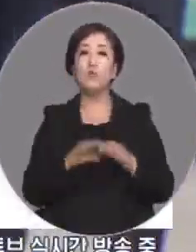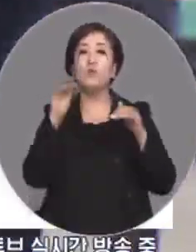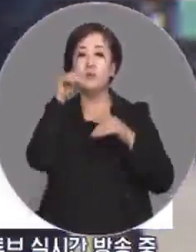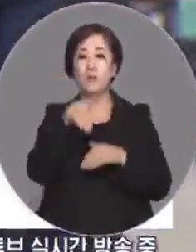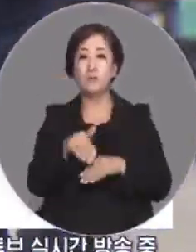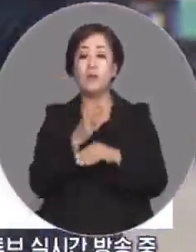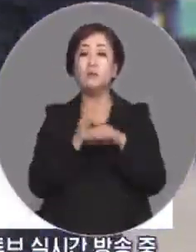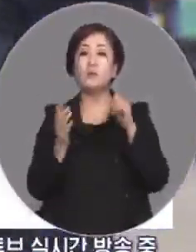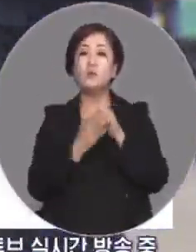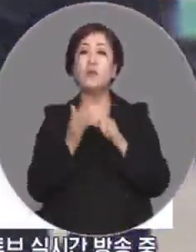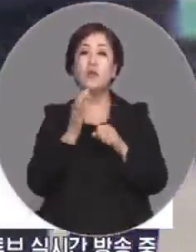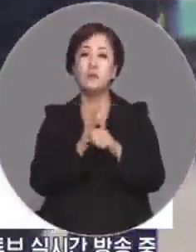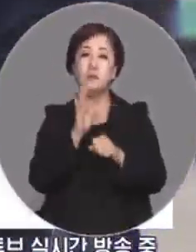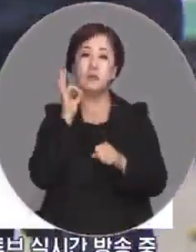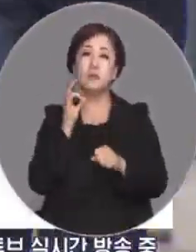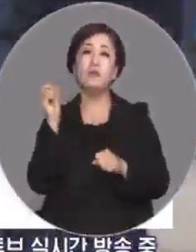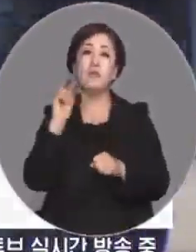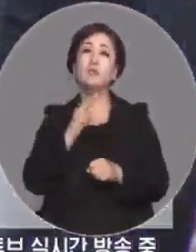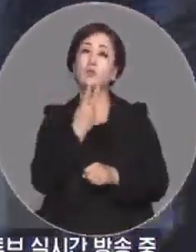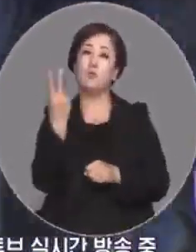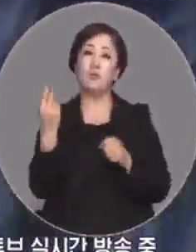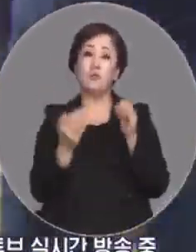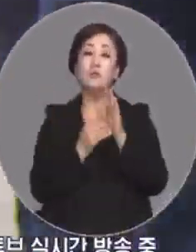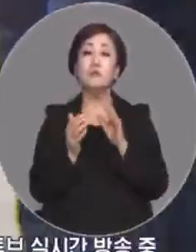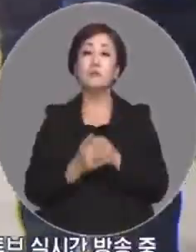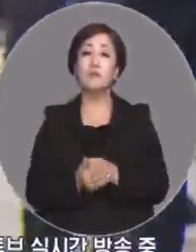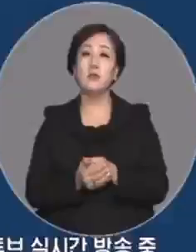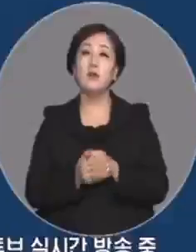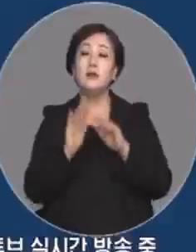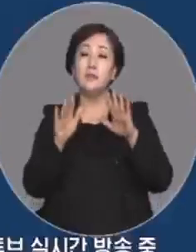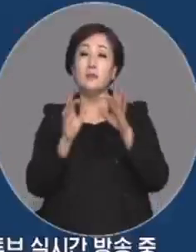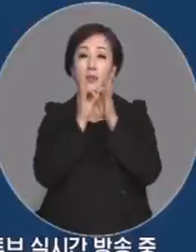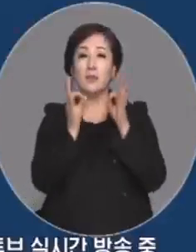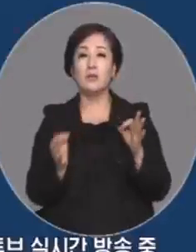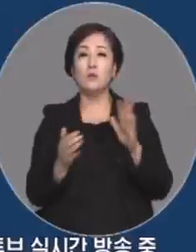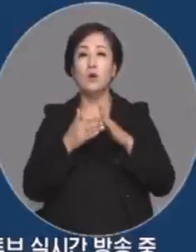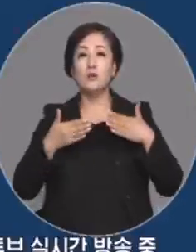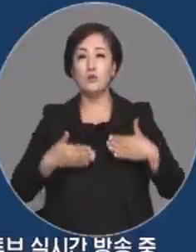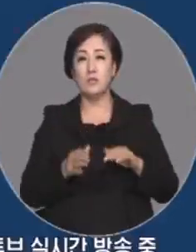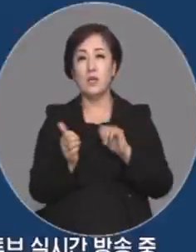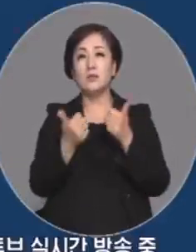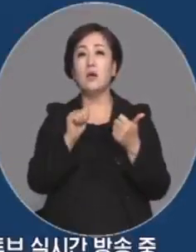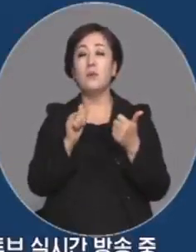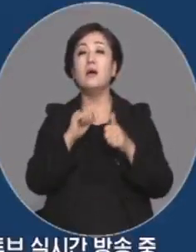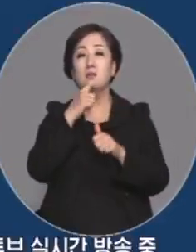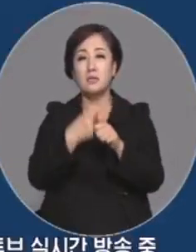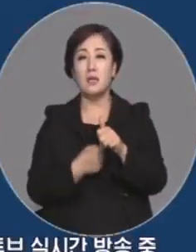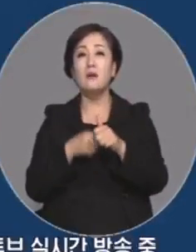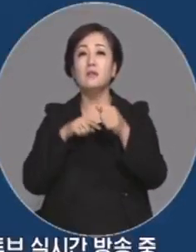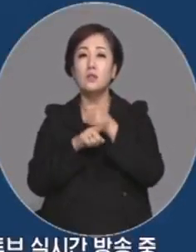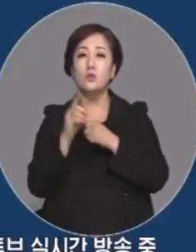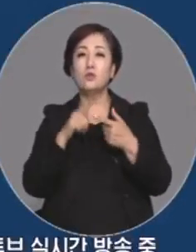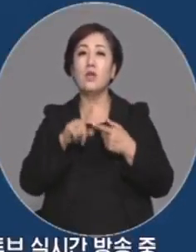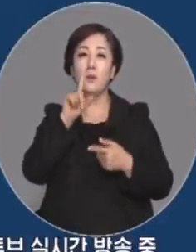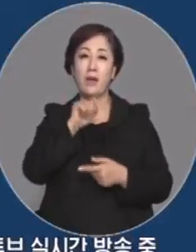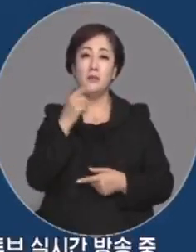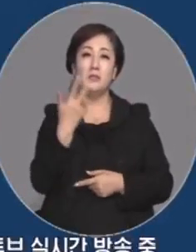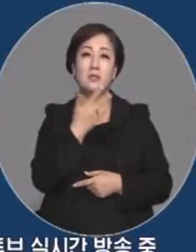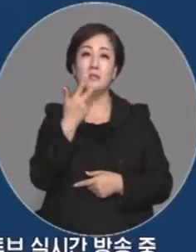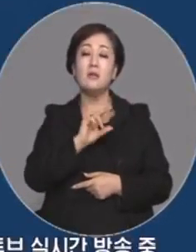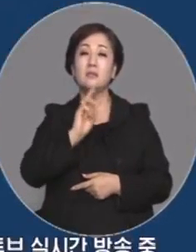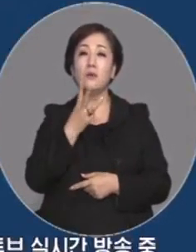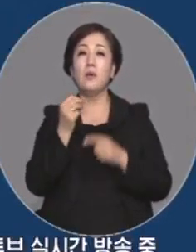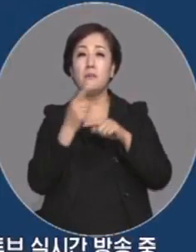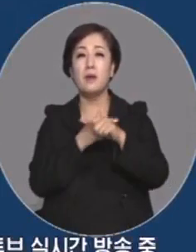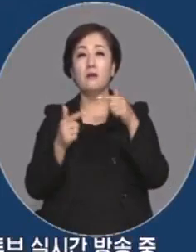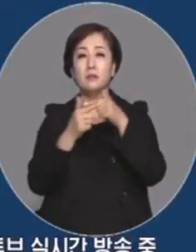걸으며 10년 전 수준으로 되돌아갔습니다. 이 기간 출생과 사망 등 자연적 요인으로 1만 7,300여 명이